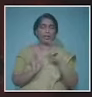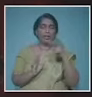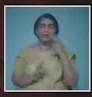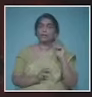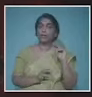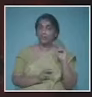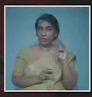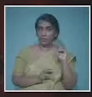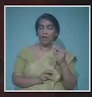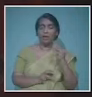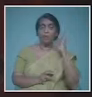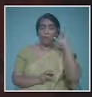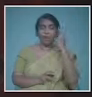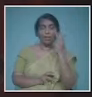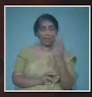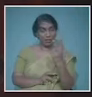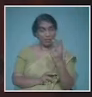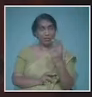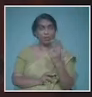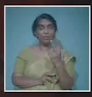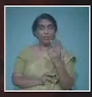ගානේ. පොල් ගෙඩි දෙකක් ගියොත්